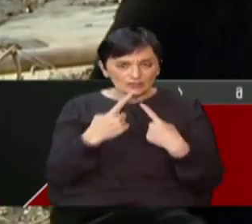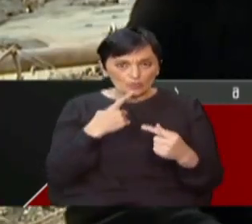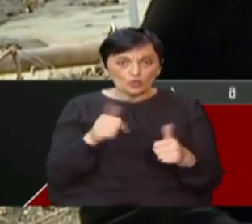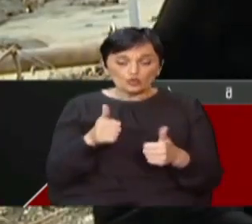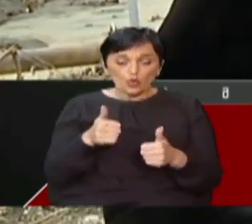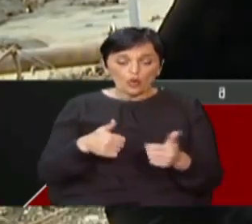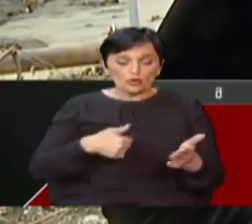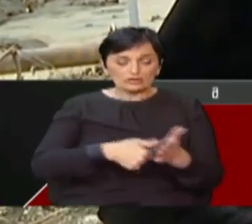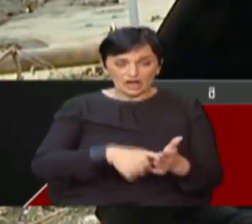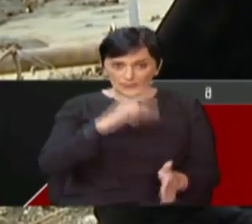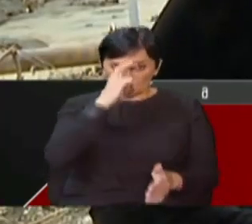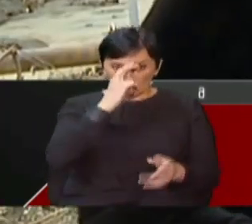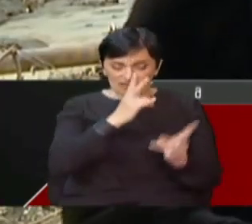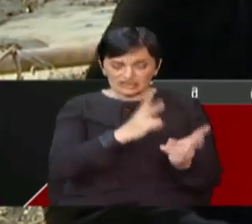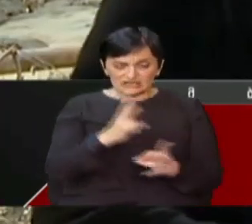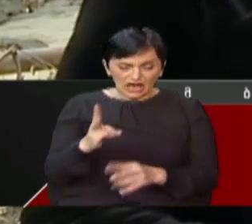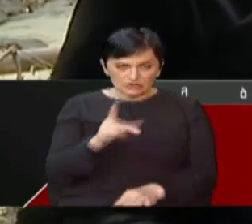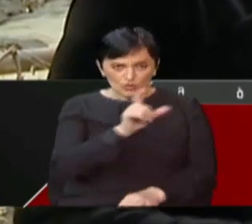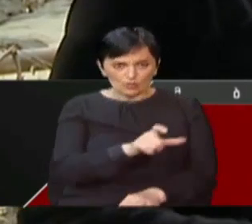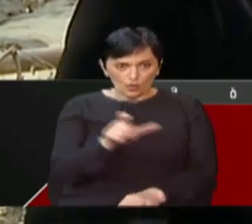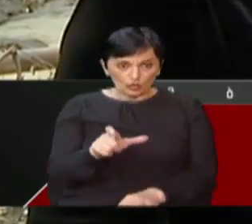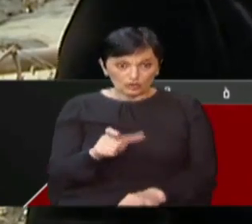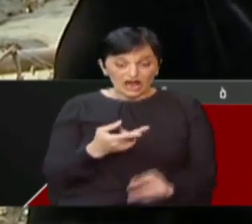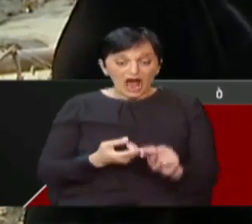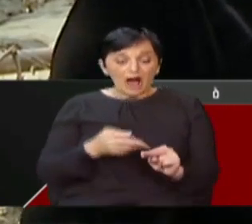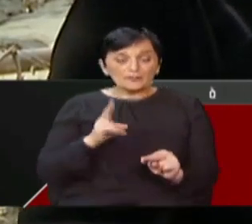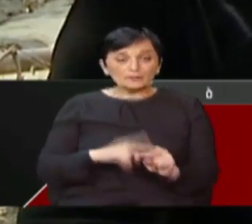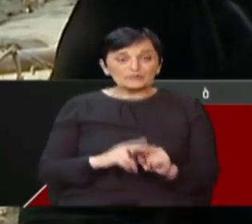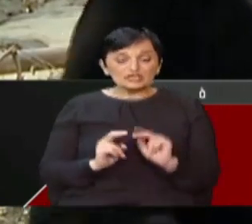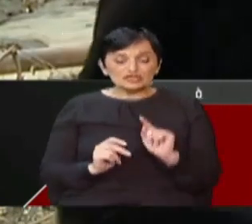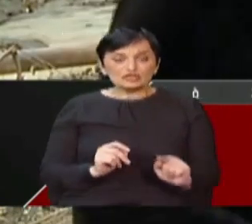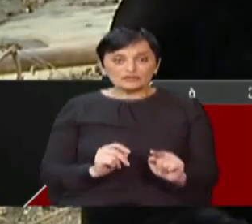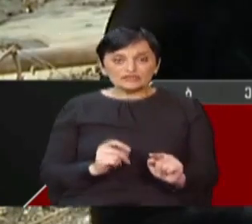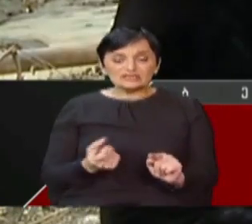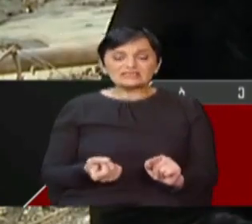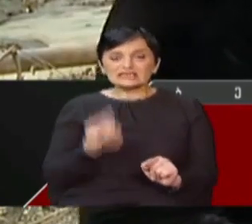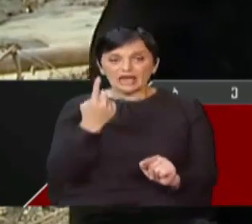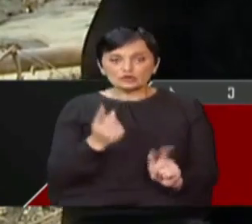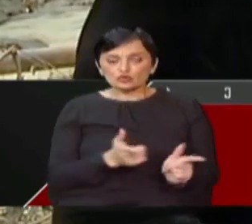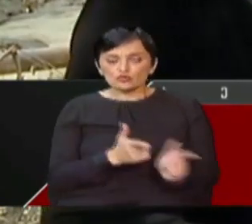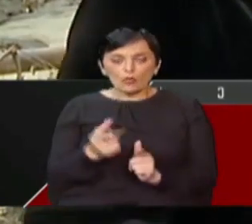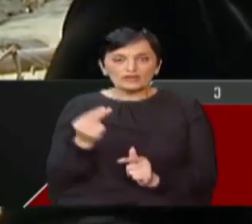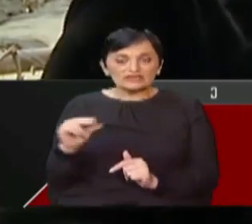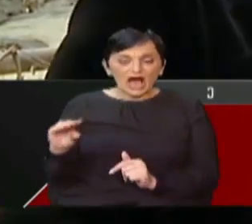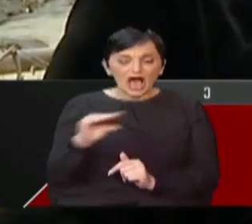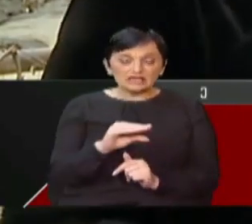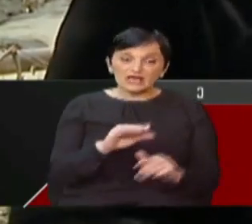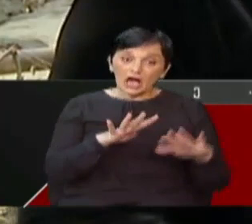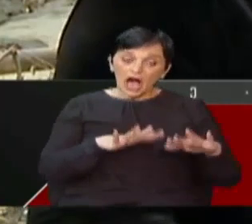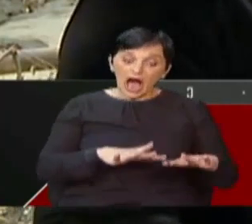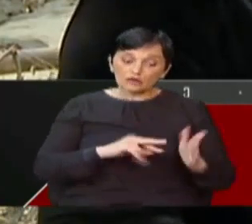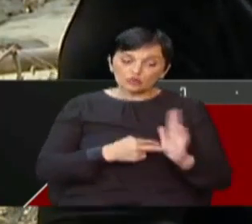დაეხმარება ხელისუფლება დაზარალებულ მოსახლეობას და ამისთვის საიდან ვინაიდან მობილიზდება თანხები? ეს იქნება